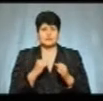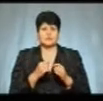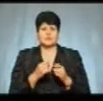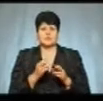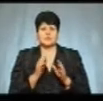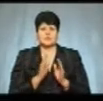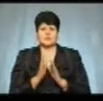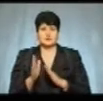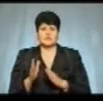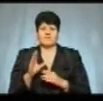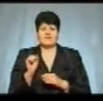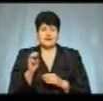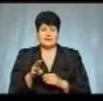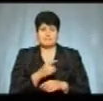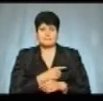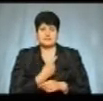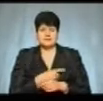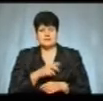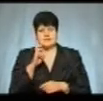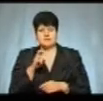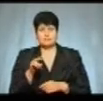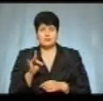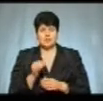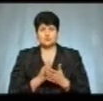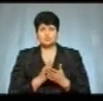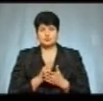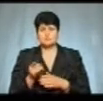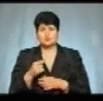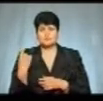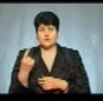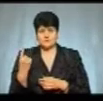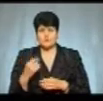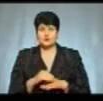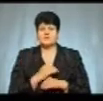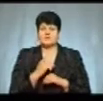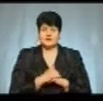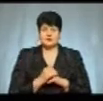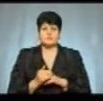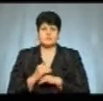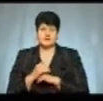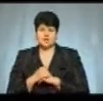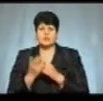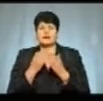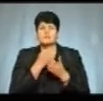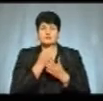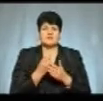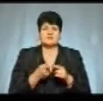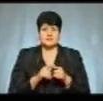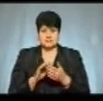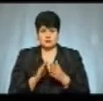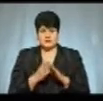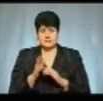харчових продуктів та ветеринарної медицини Держпродспоживслужби у Тернопільській області. Доброго вечора, панове. Отож, власне, яка відповідальність у цій ситуації